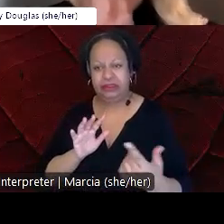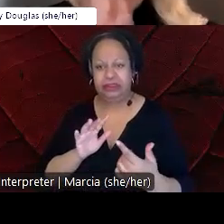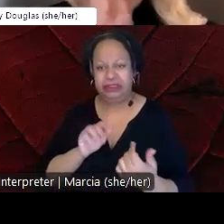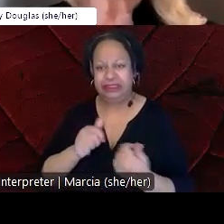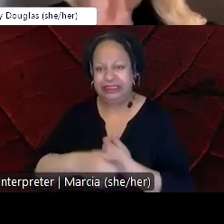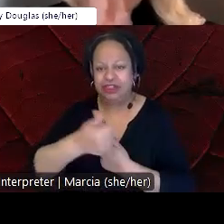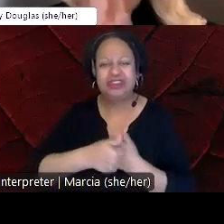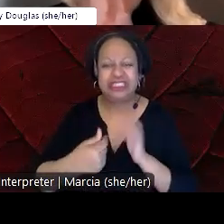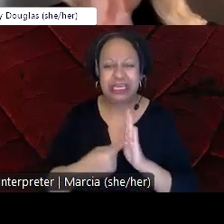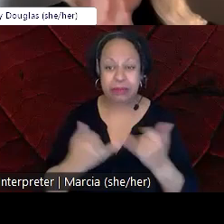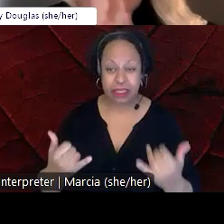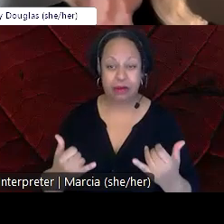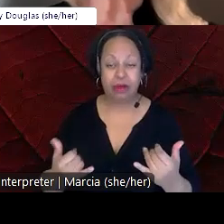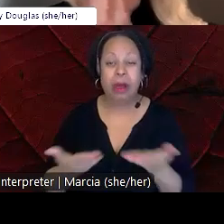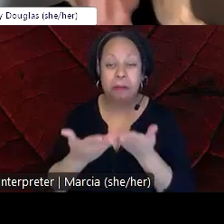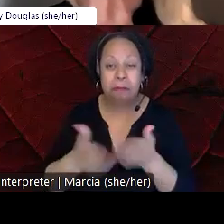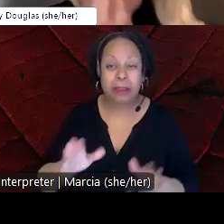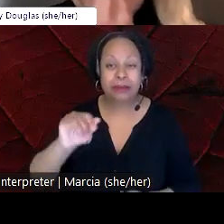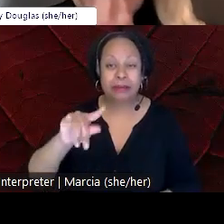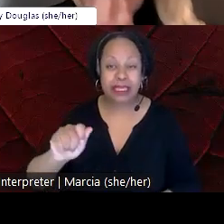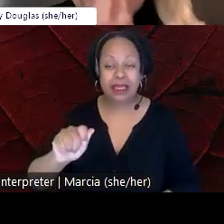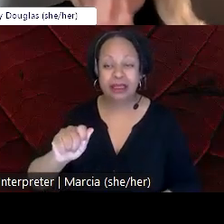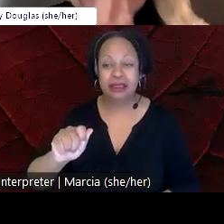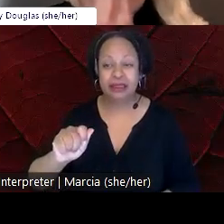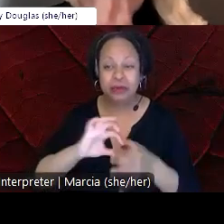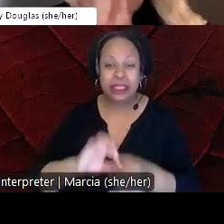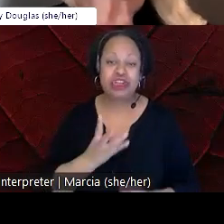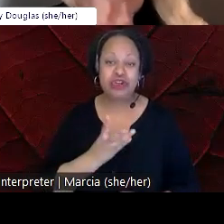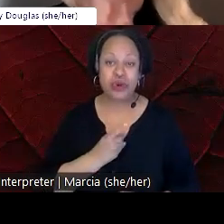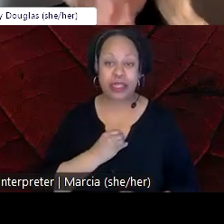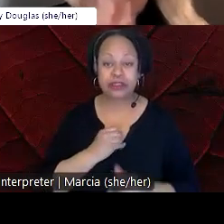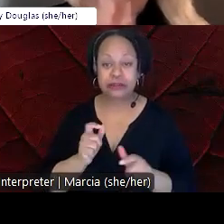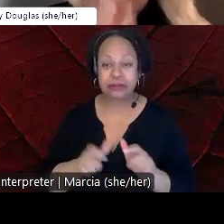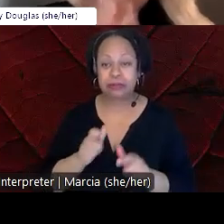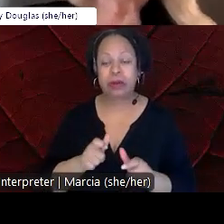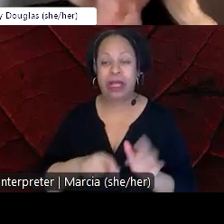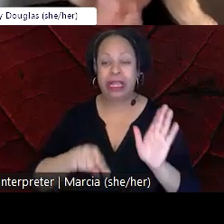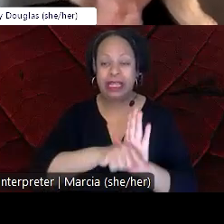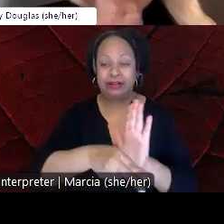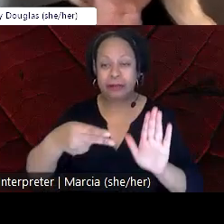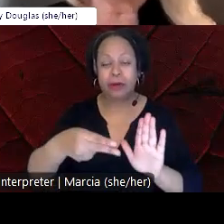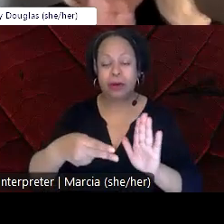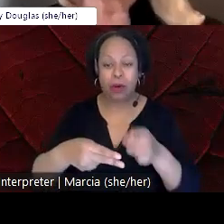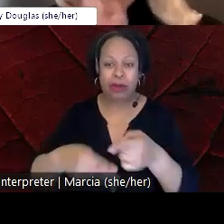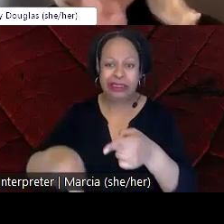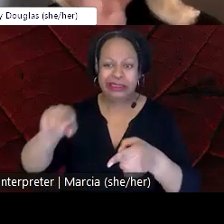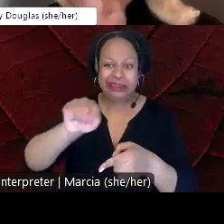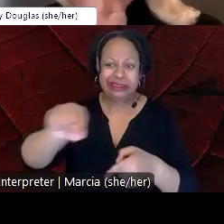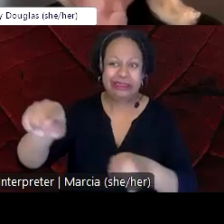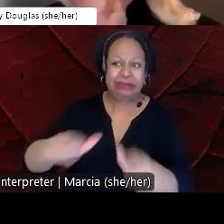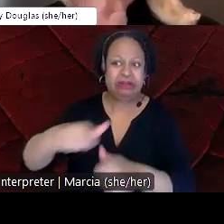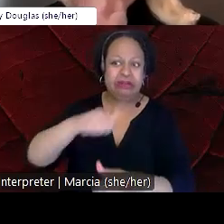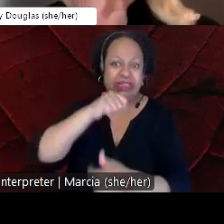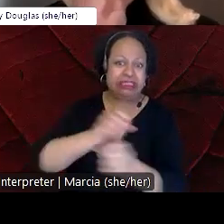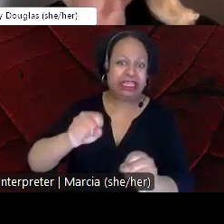la diversité des genres. Si vous pensez au bruit médiatique qui accompagne les transgenres, les personnes transgenres,